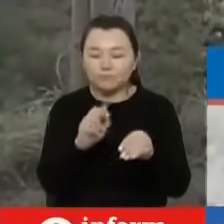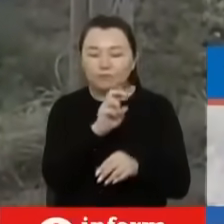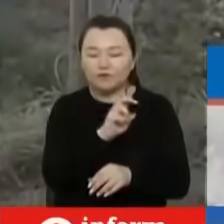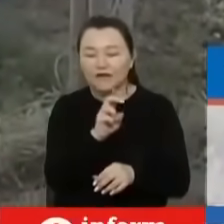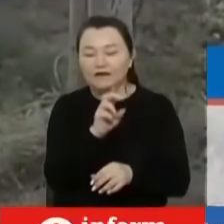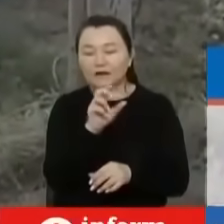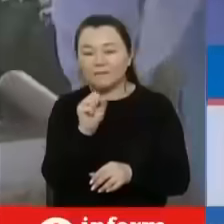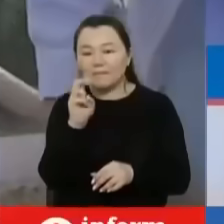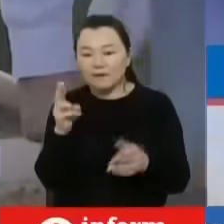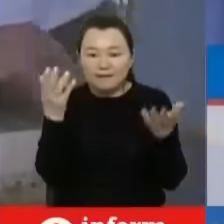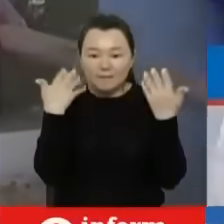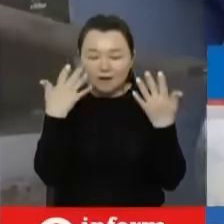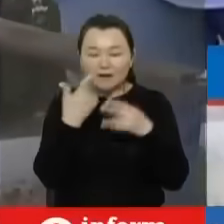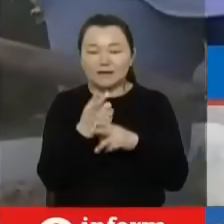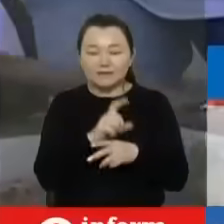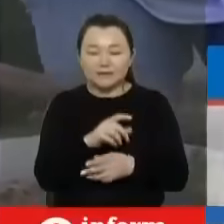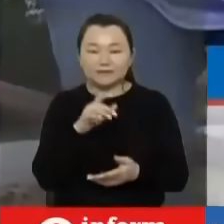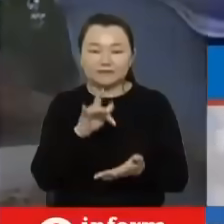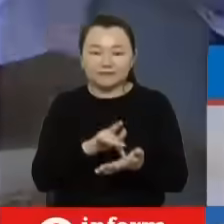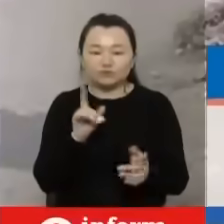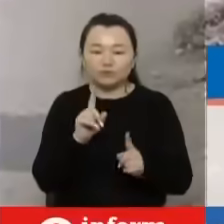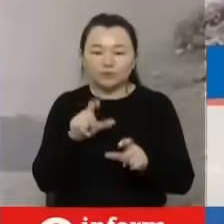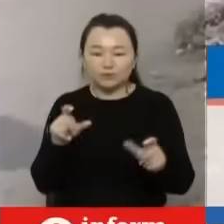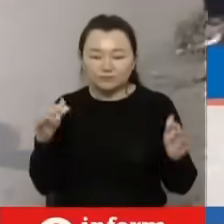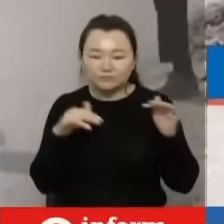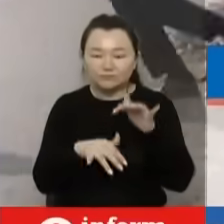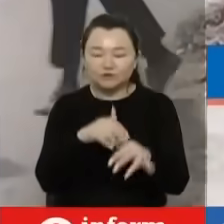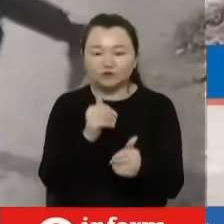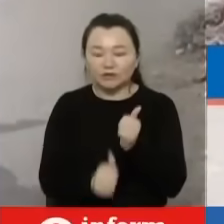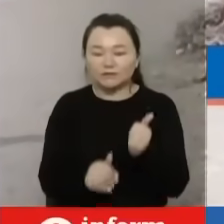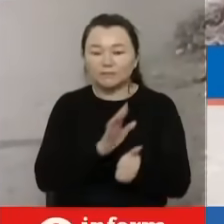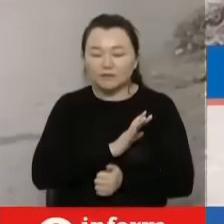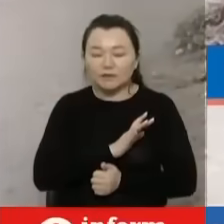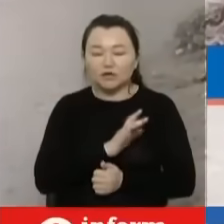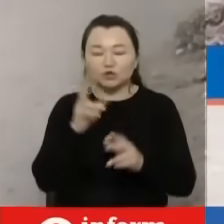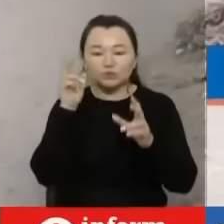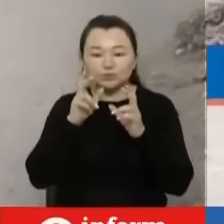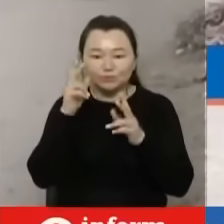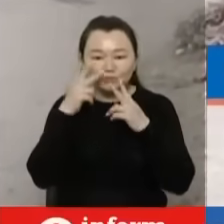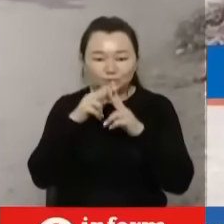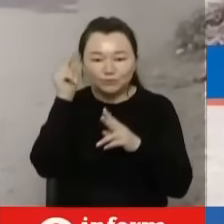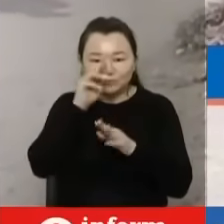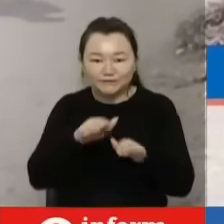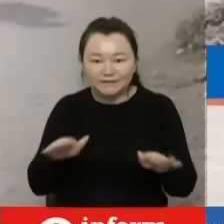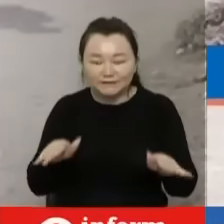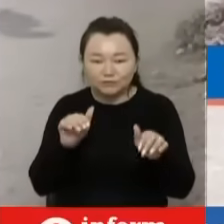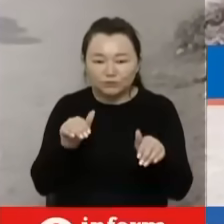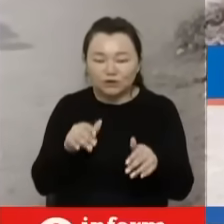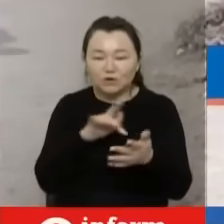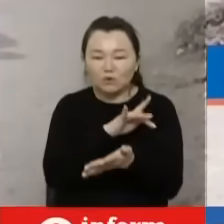бақты қала тұрғындарының тынығатын орнын айналдыру дейді. Студенттермен бірге осы қаланы таза